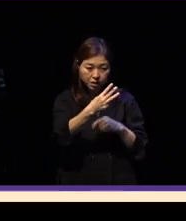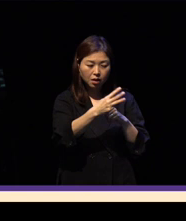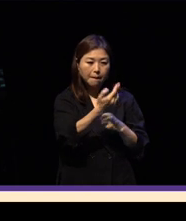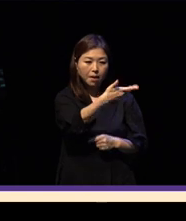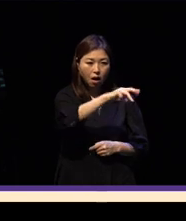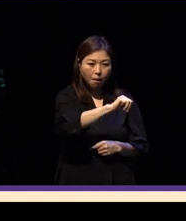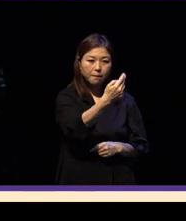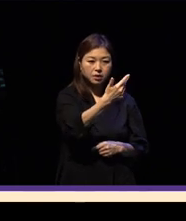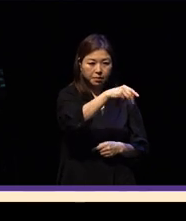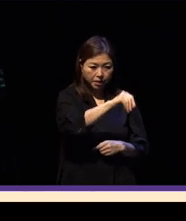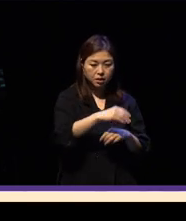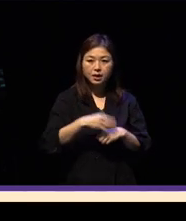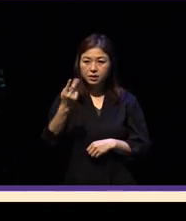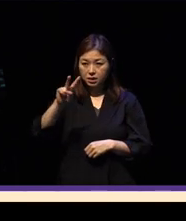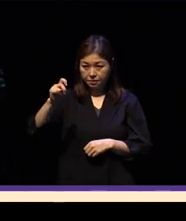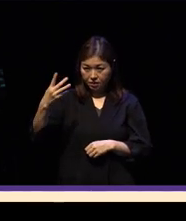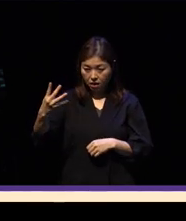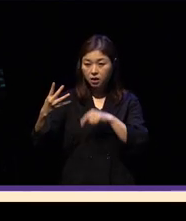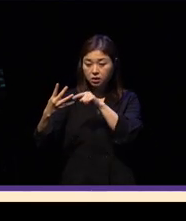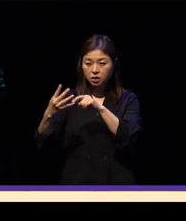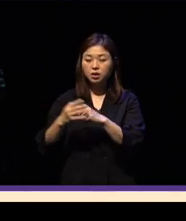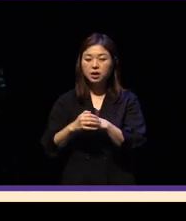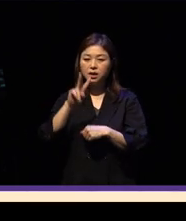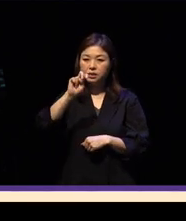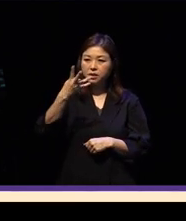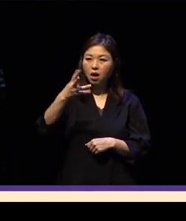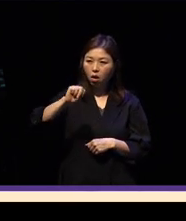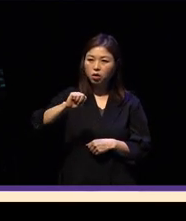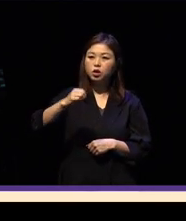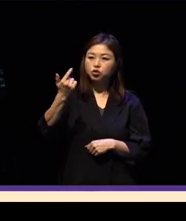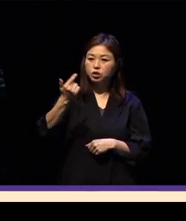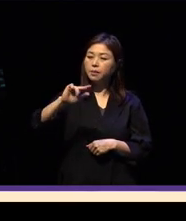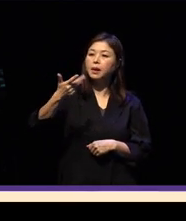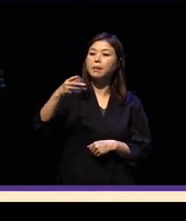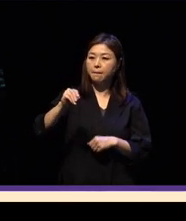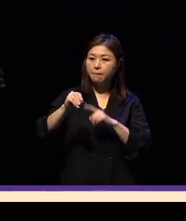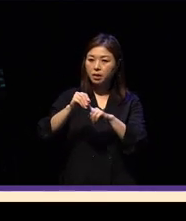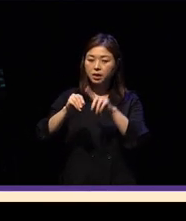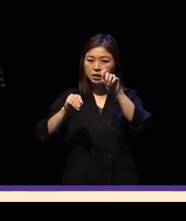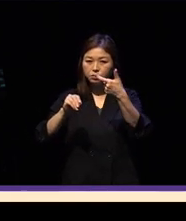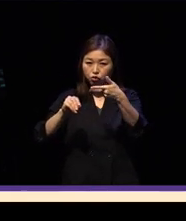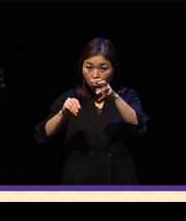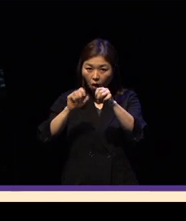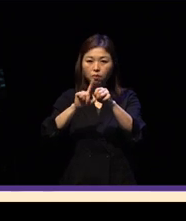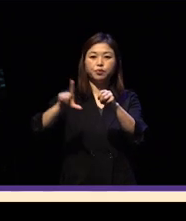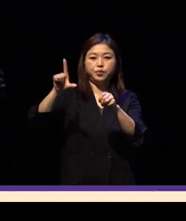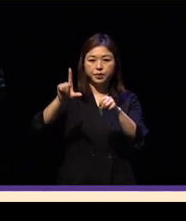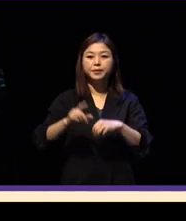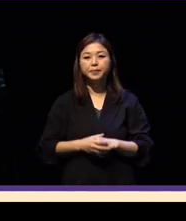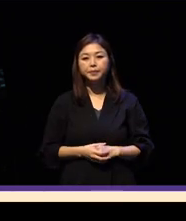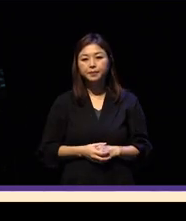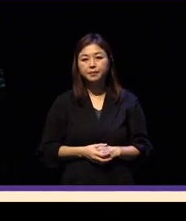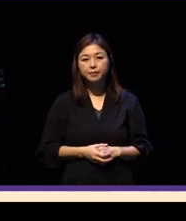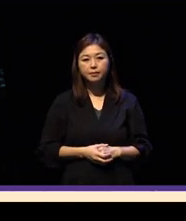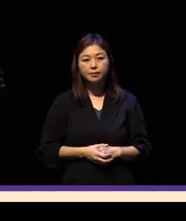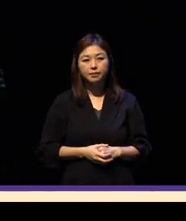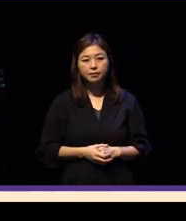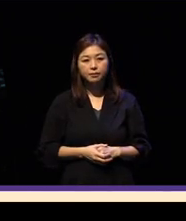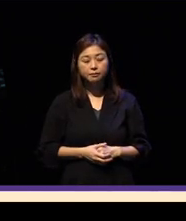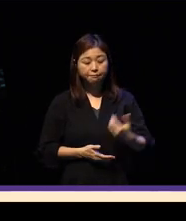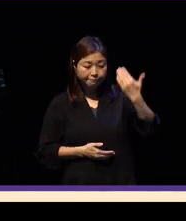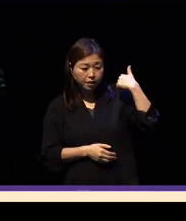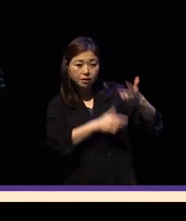8천만원에서 24년 24억 6800만원으로 16억원 정도 증가했습니다 또한